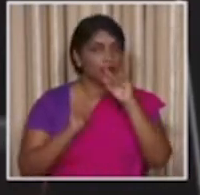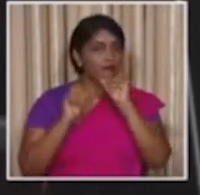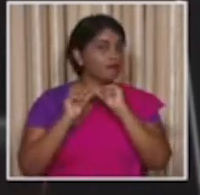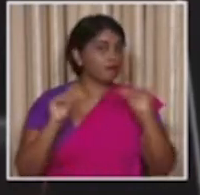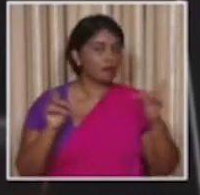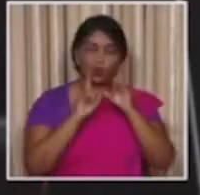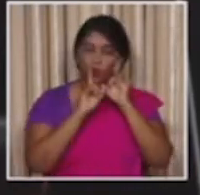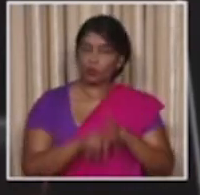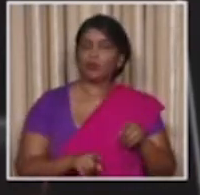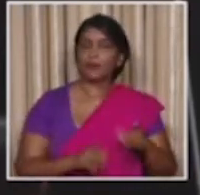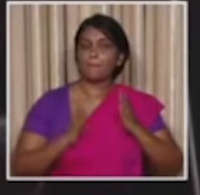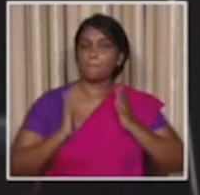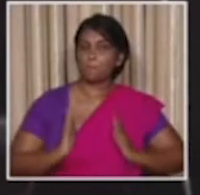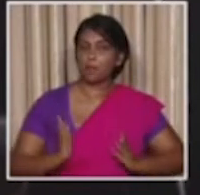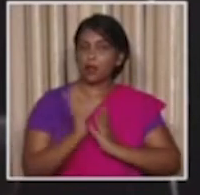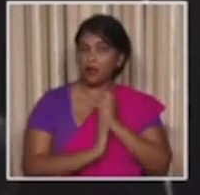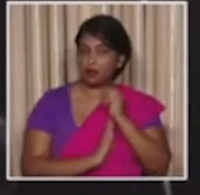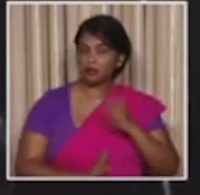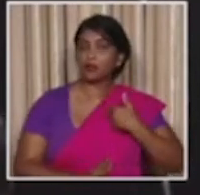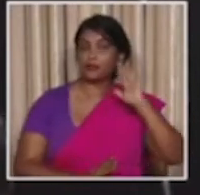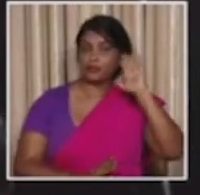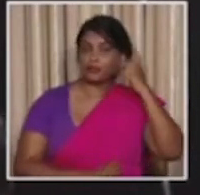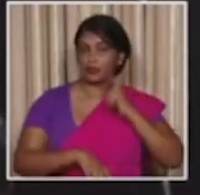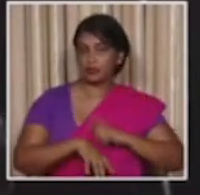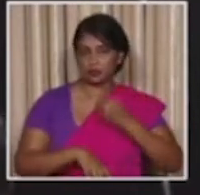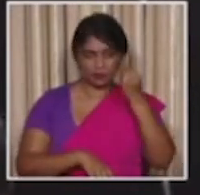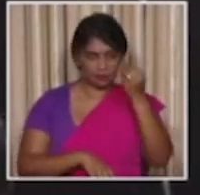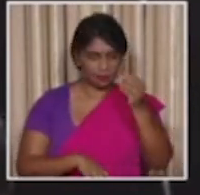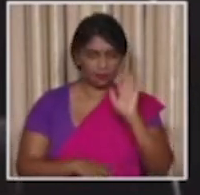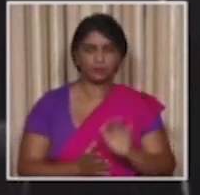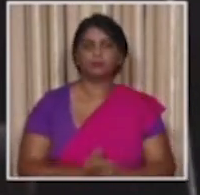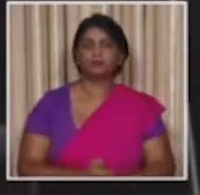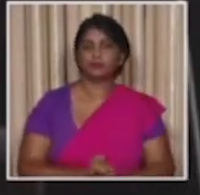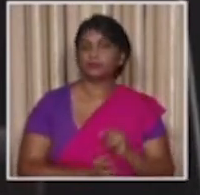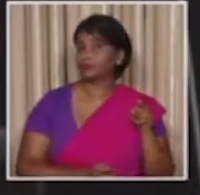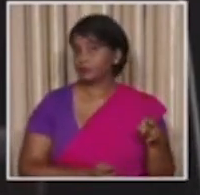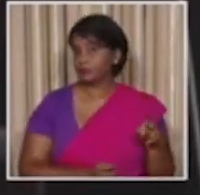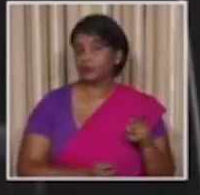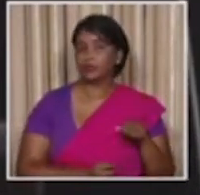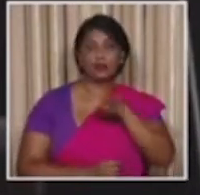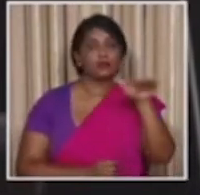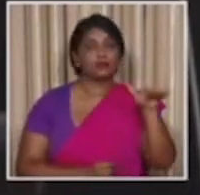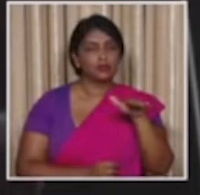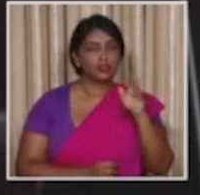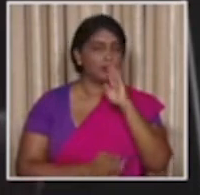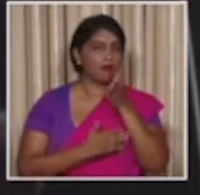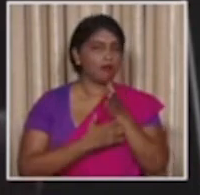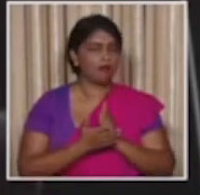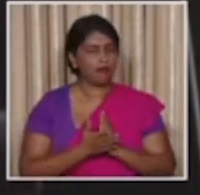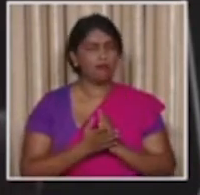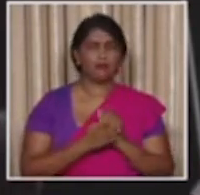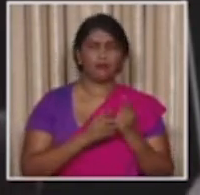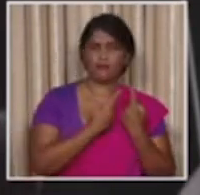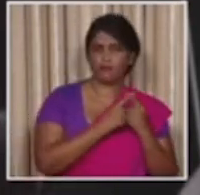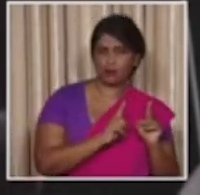වගන්තිය යටතේ මානව හිමිකම් වලට විශේෂ තැනක් දීලා තිබෙනවා. ඒ කියන්නේ සමාජයේ එක් කොටසක් එක